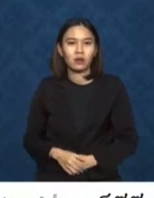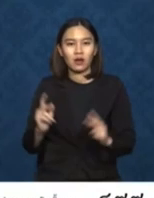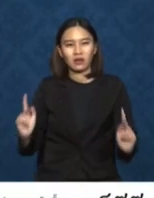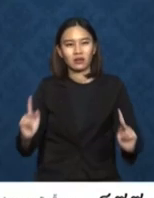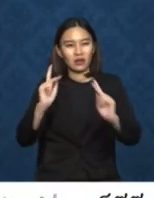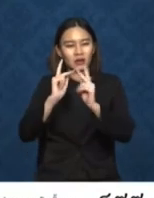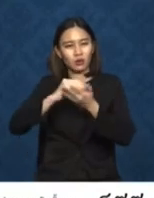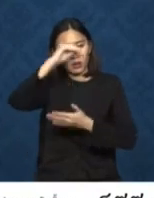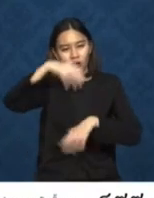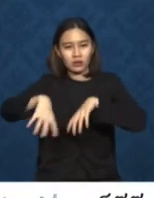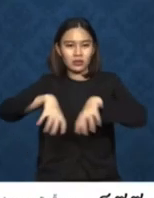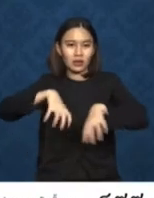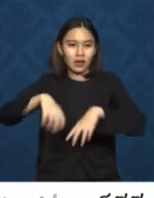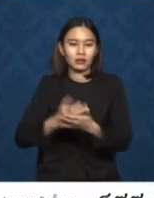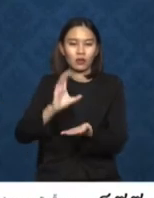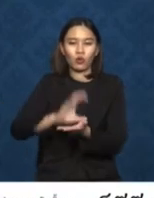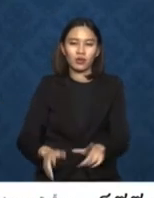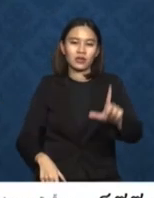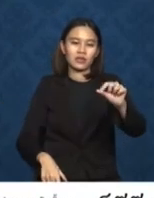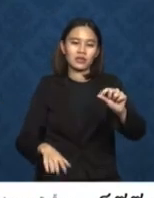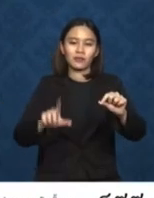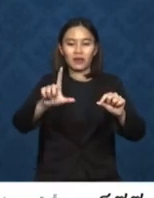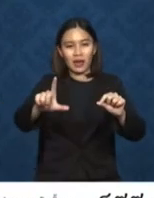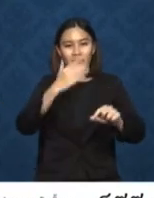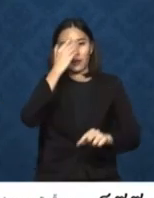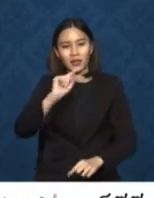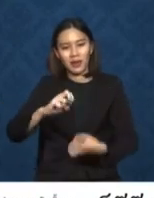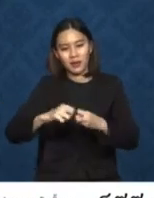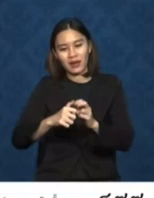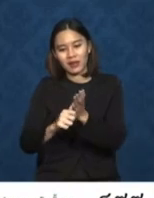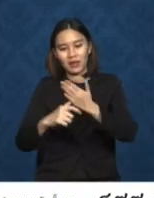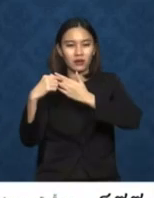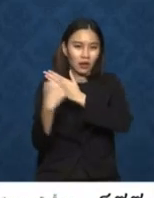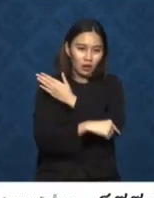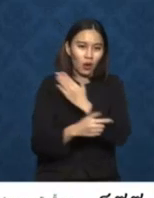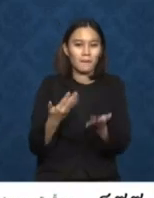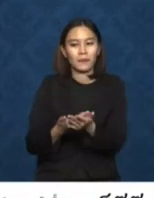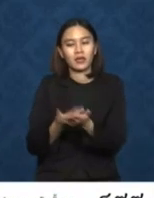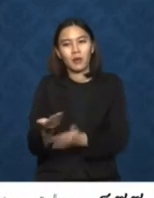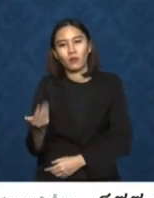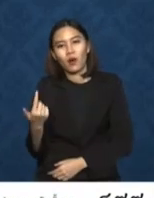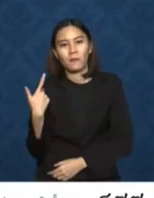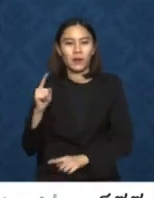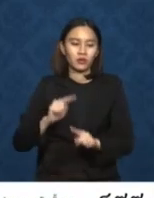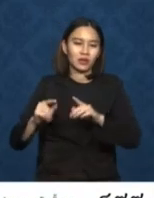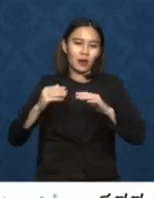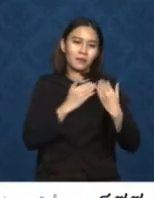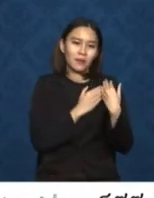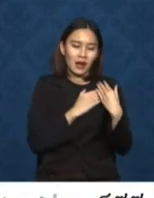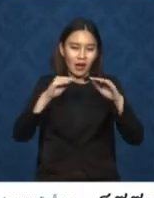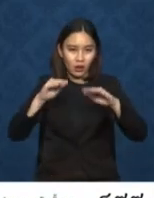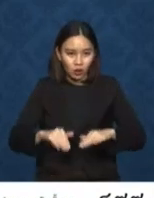กระส่วงได้ขอจสกประมาณจำน 20 ลานบาทเพื่อแ้ไปัญหาชุดจริเรียกรผลประโยชน์และรพลาของคู